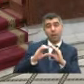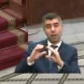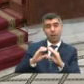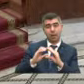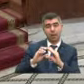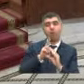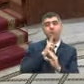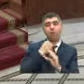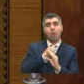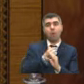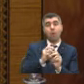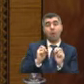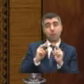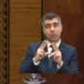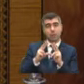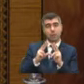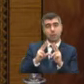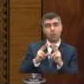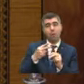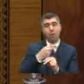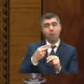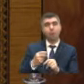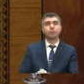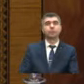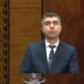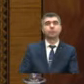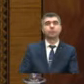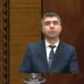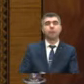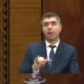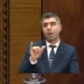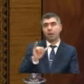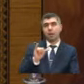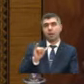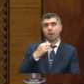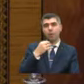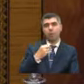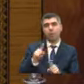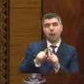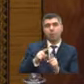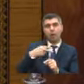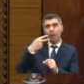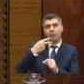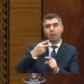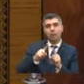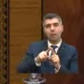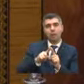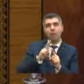الحكومة ممكنا ومجديا؟ ولماذا ما زال يصلح الكلام مع حكومة